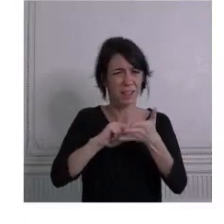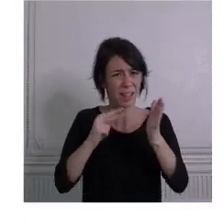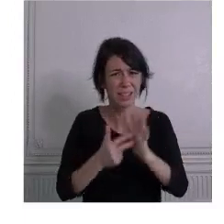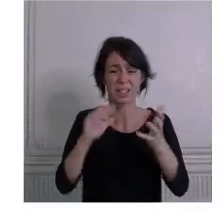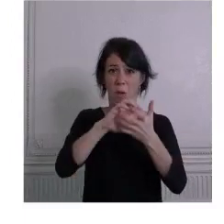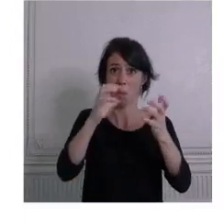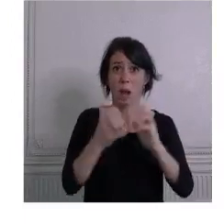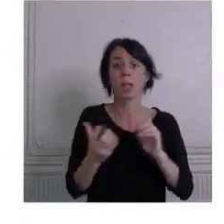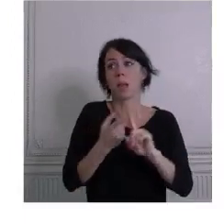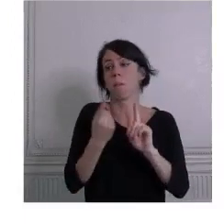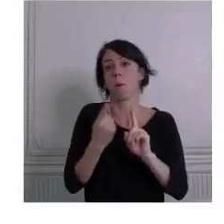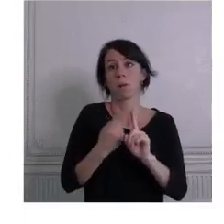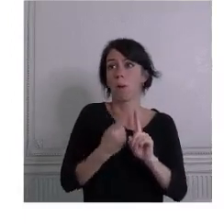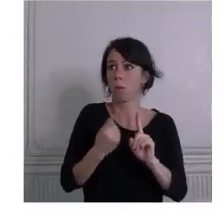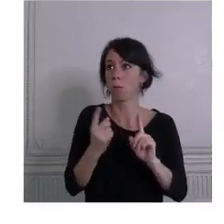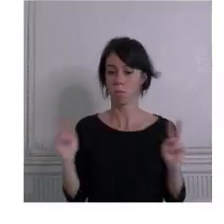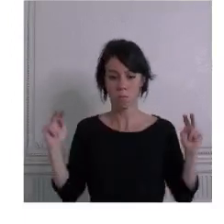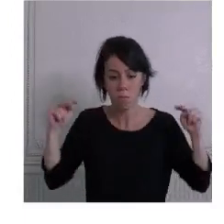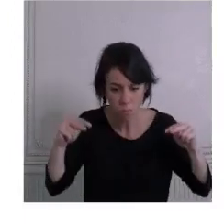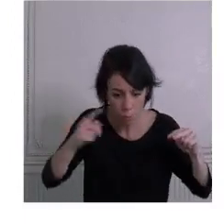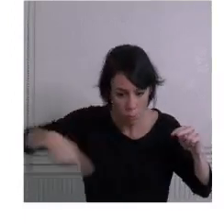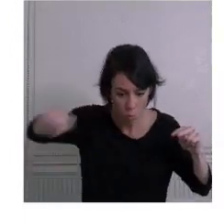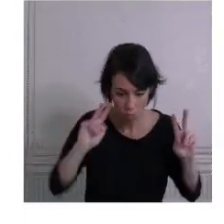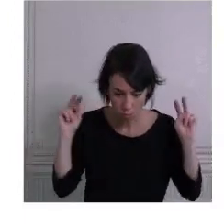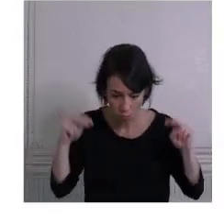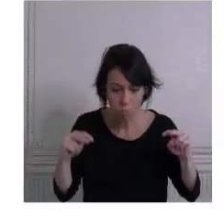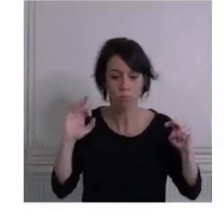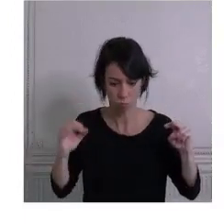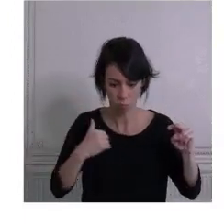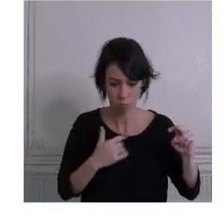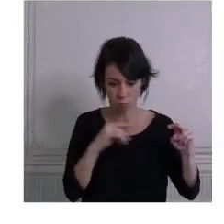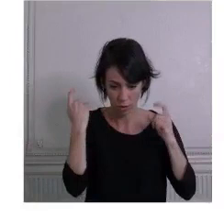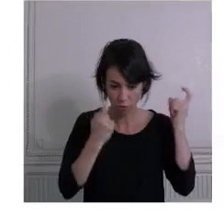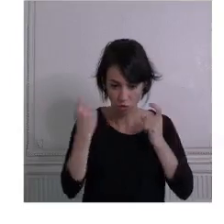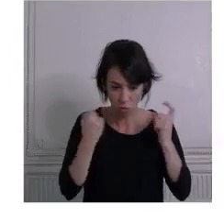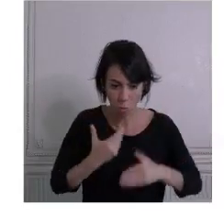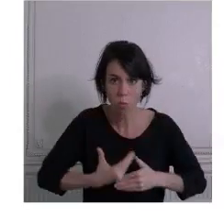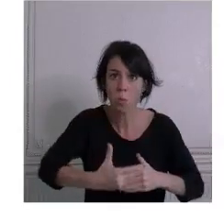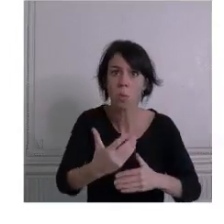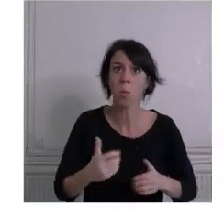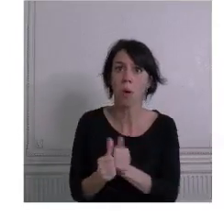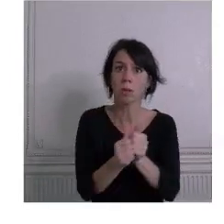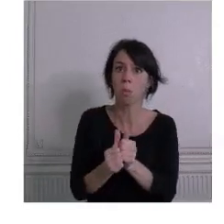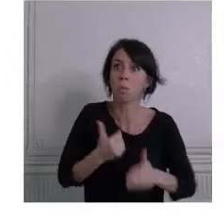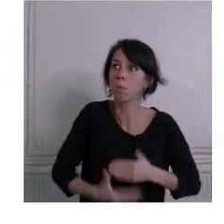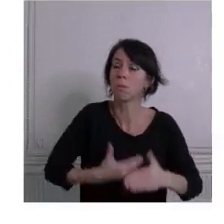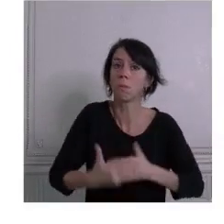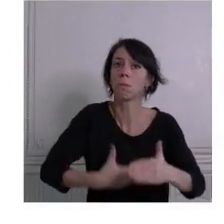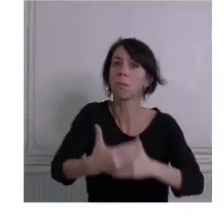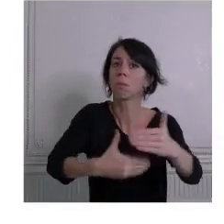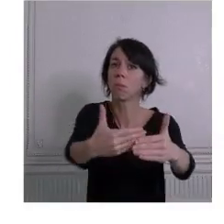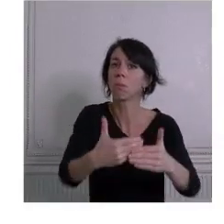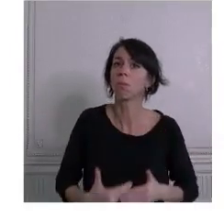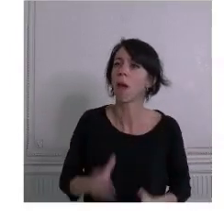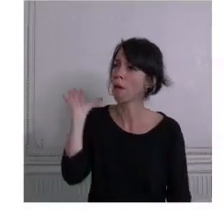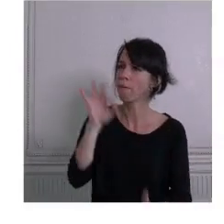dommage, mais c'est tout, pour moi, tout l'intérêt de ces groupes de travail qui ont proposé un certain nombre de